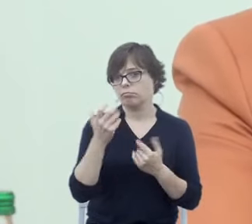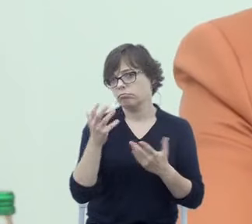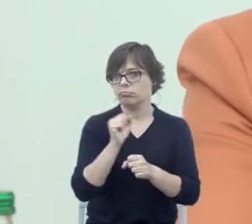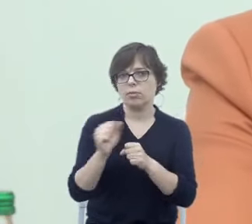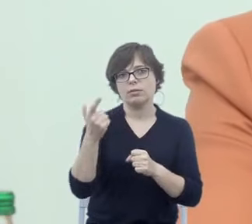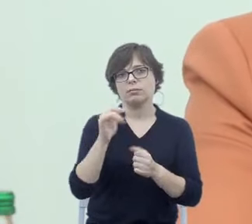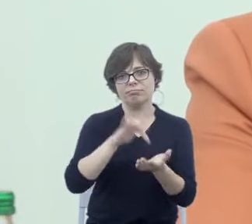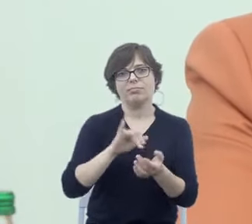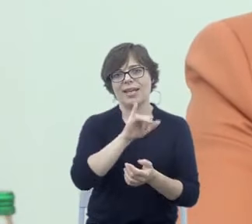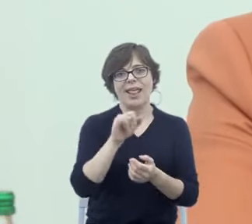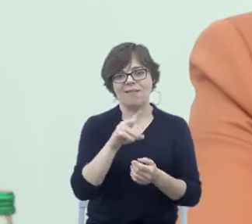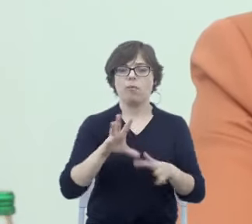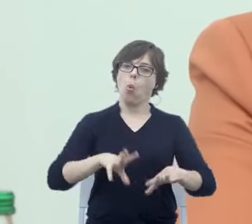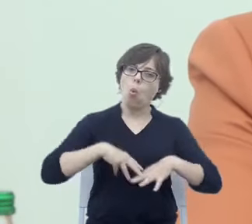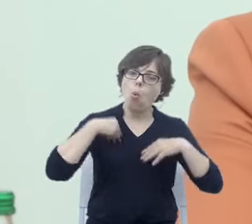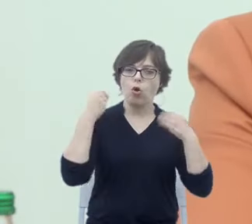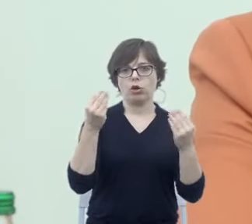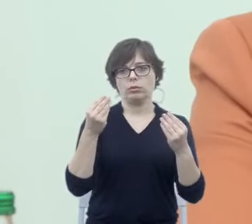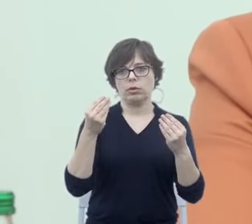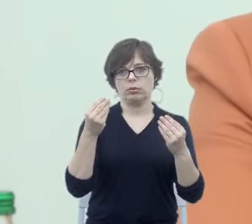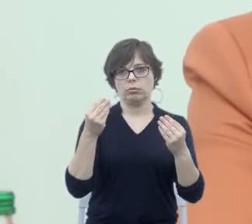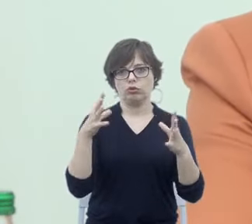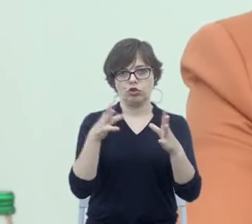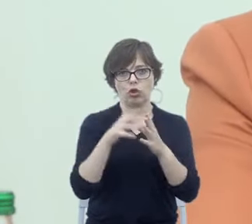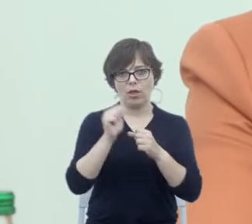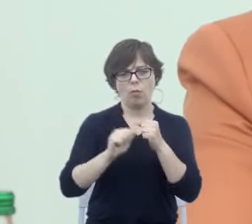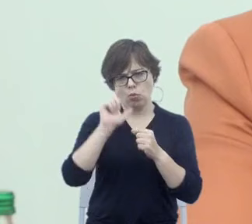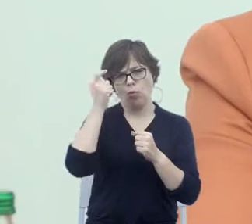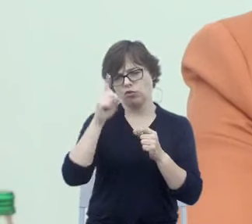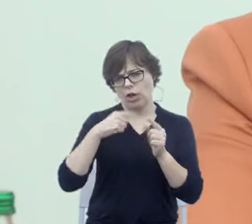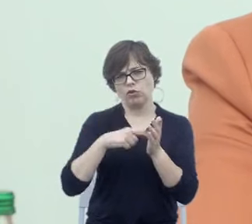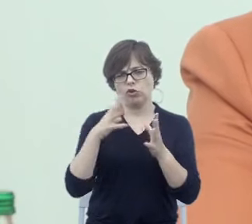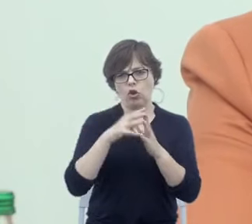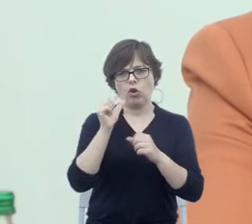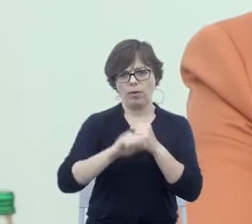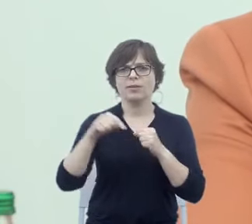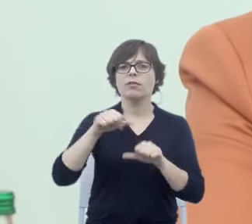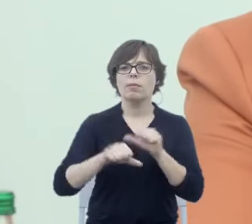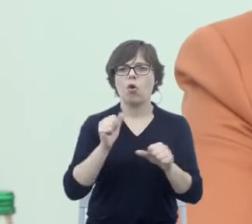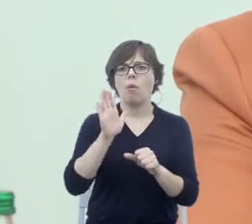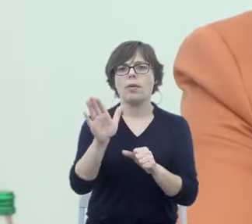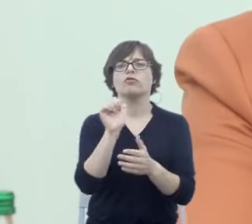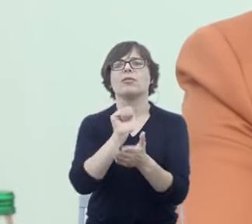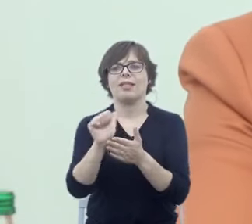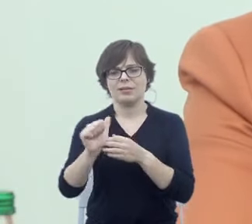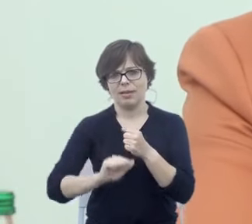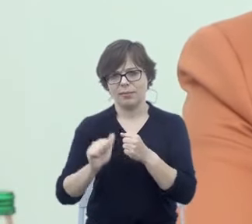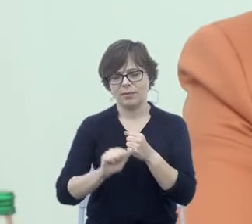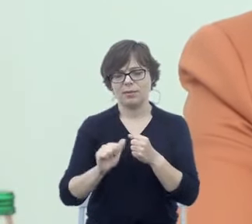w Jedwabnym, 10 lipca przeważnie, w tym roku będą 11,